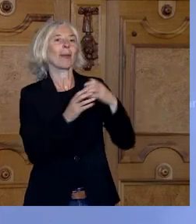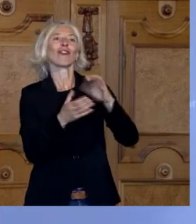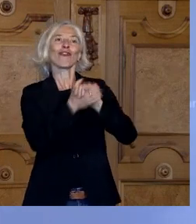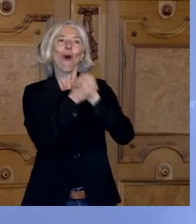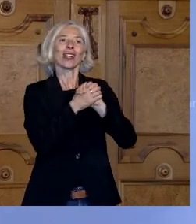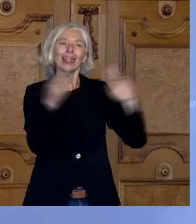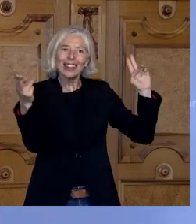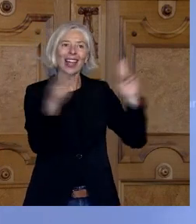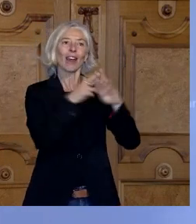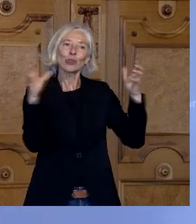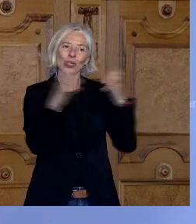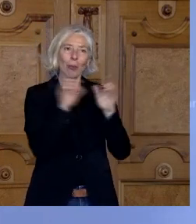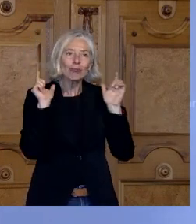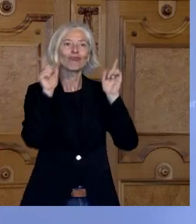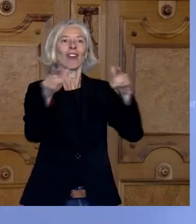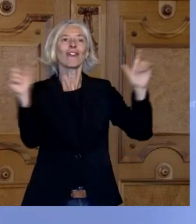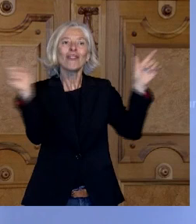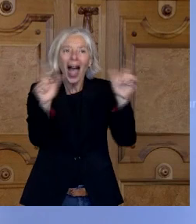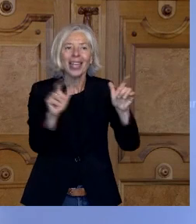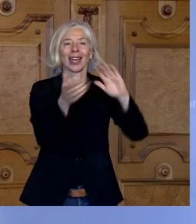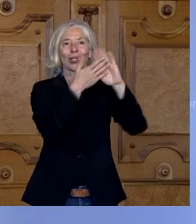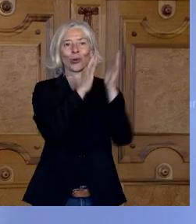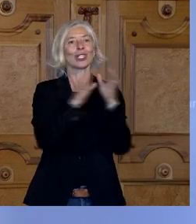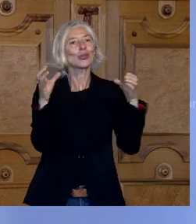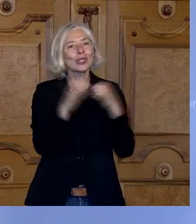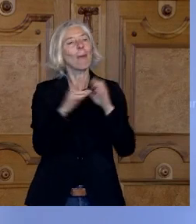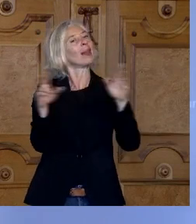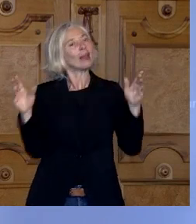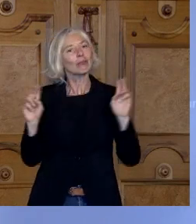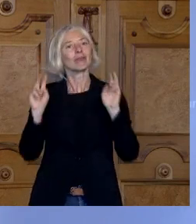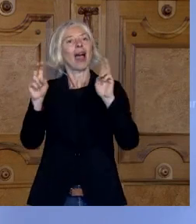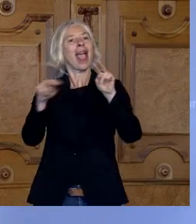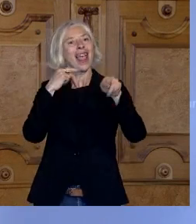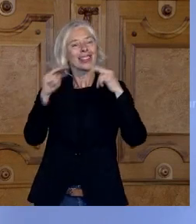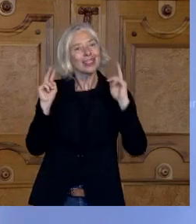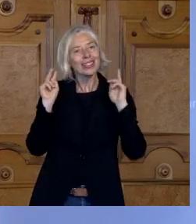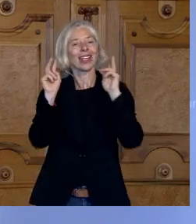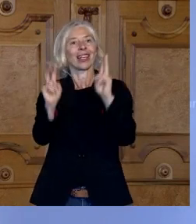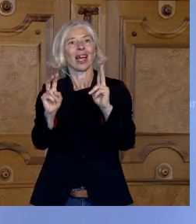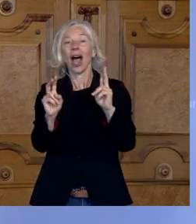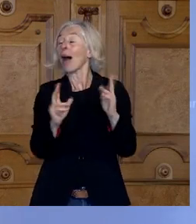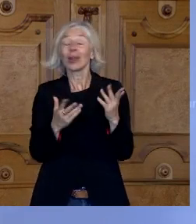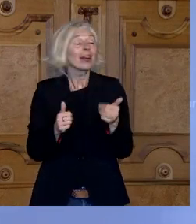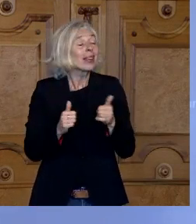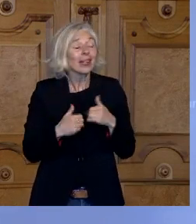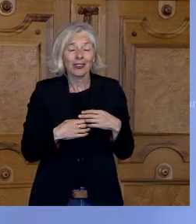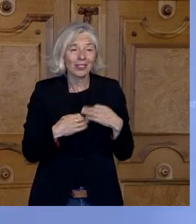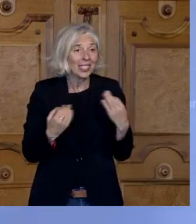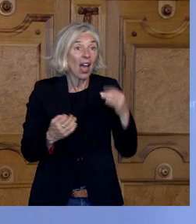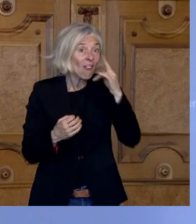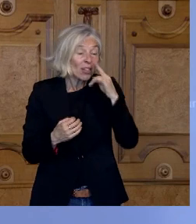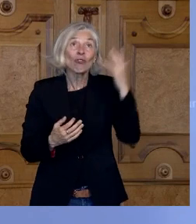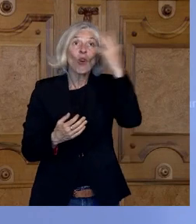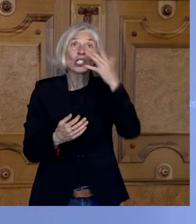feiern oder einfach mal Freunde zu treffen und einen schönen Abend miteinander zu verbringen. Aber das wird uns alles nichts helfen, wenn die Infektionszahlen wieder